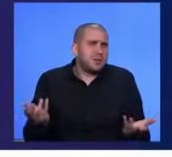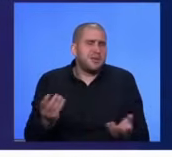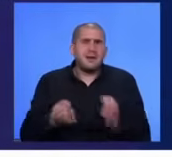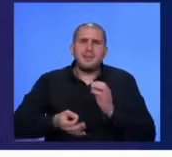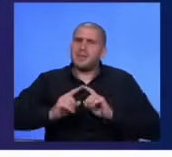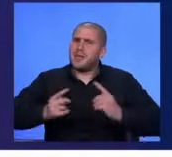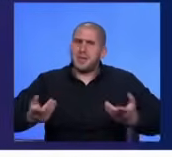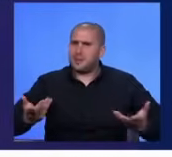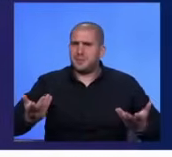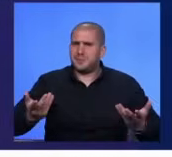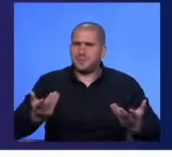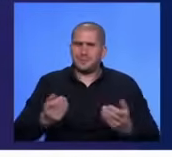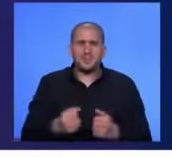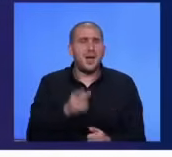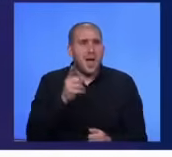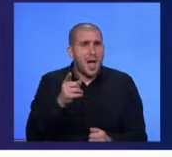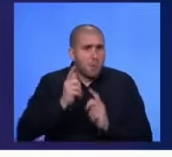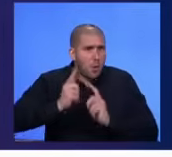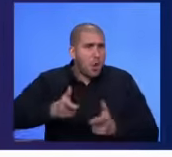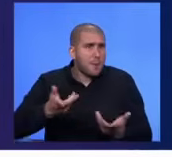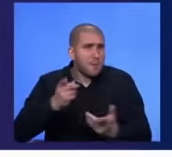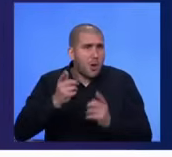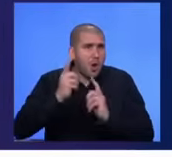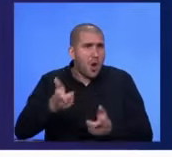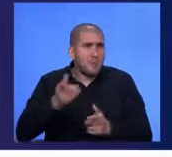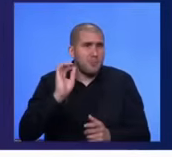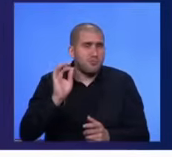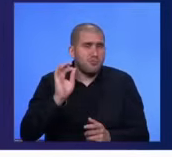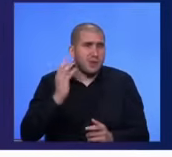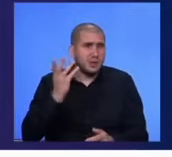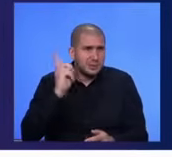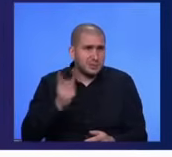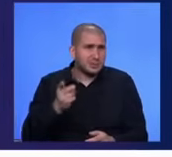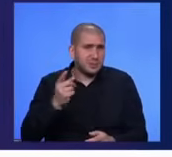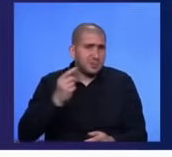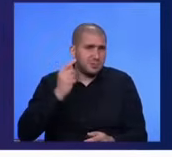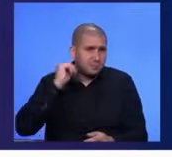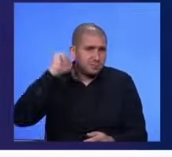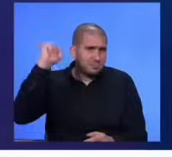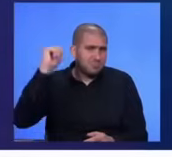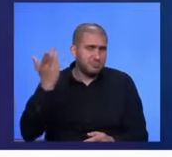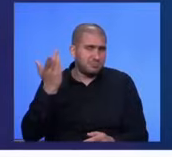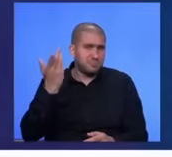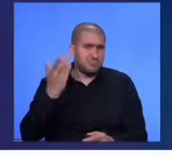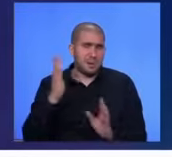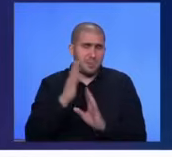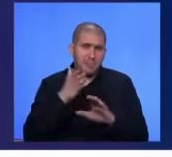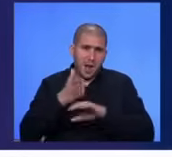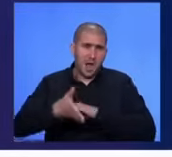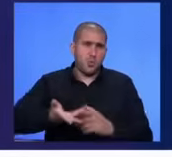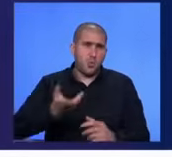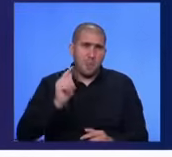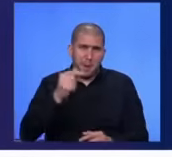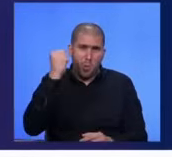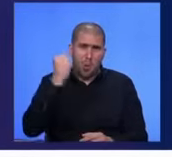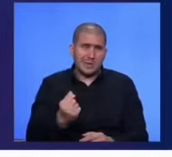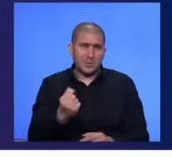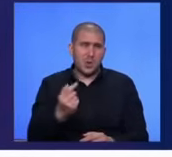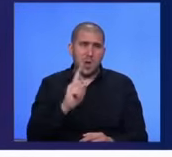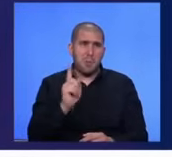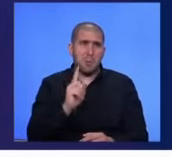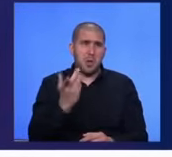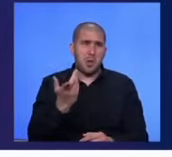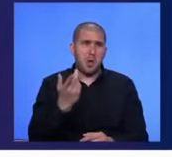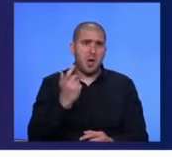אחר. הם לוחמים. הם לוחמים שצריך זה. כן, מחבלים שחדרו בלי... מחבלים שבאו לרצוח, הם לא